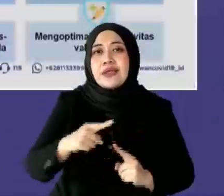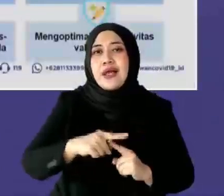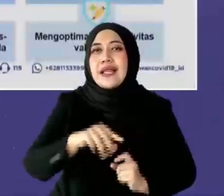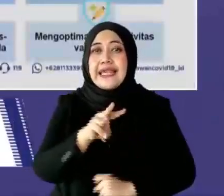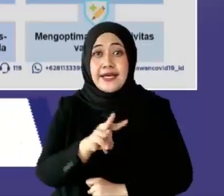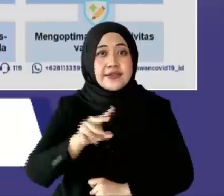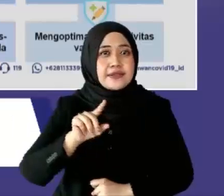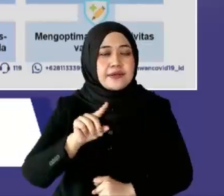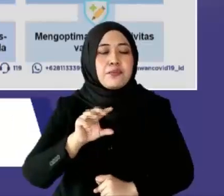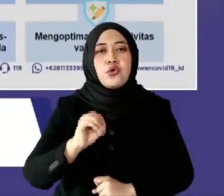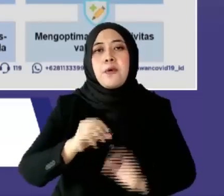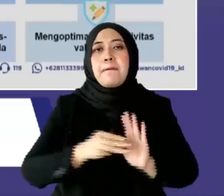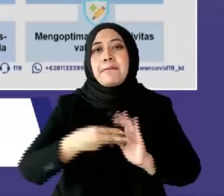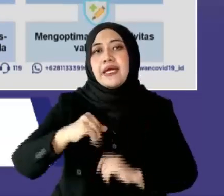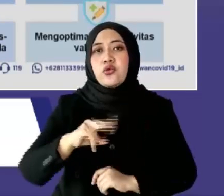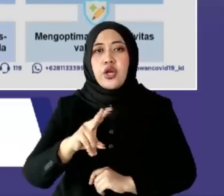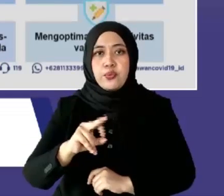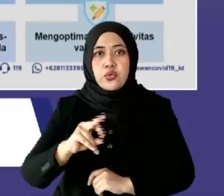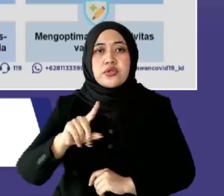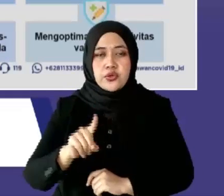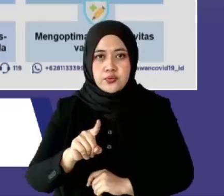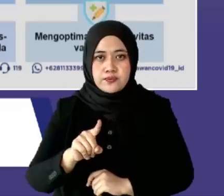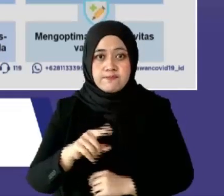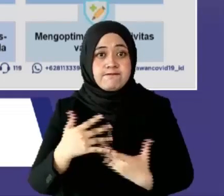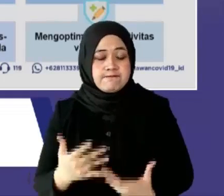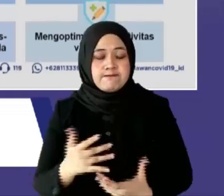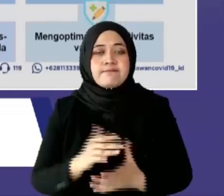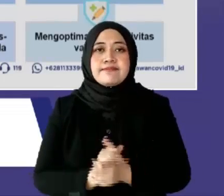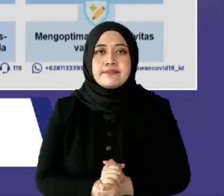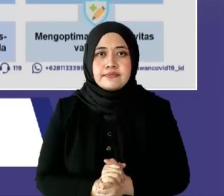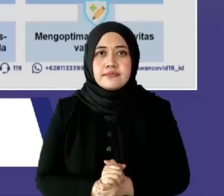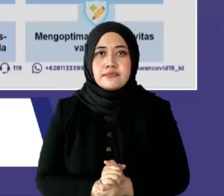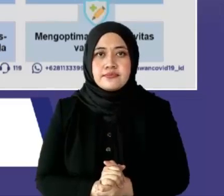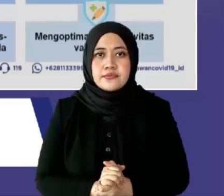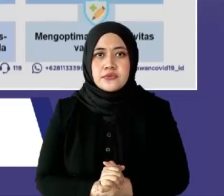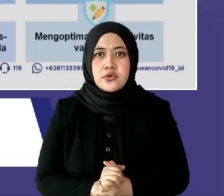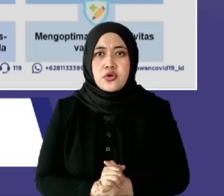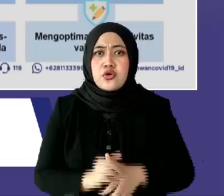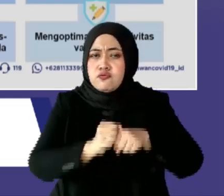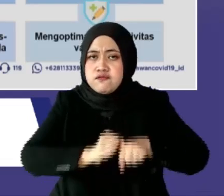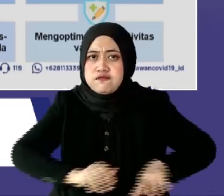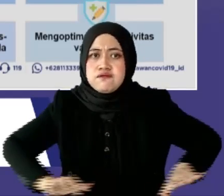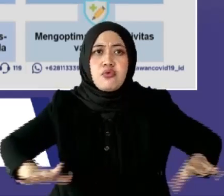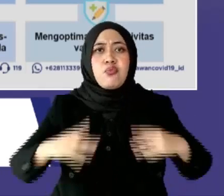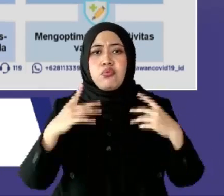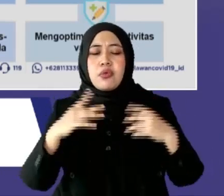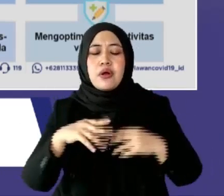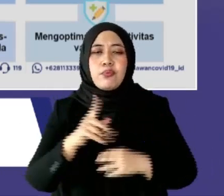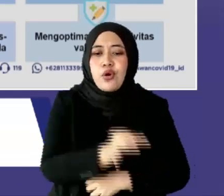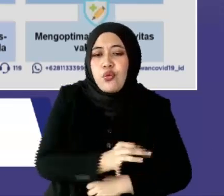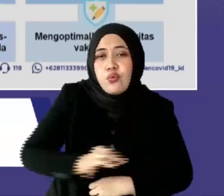tanggal 30 Mei 2021, diketahui bahwa hampir telah terdeteksi di semua pulau di